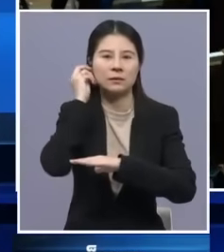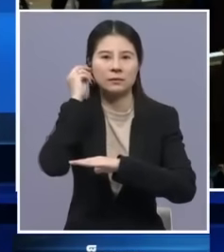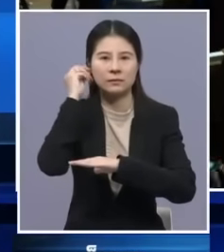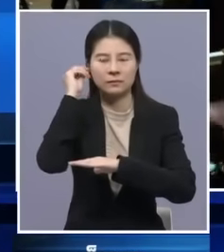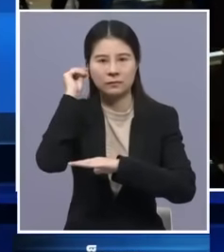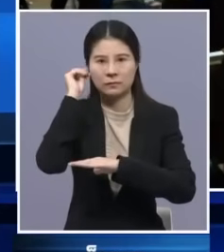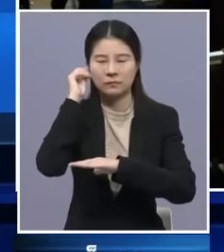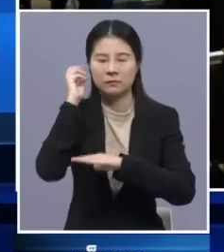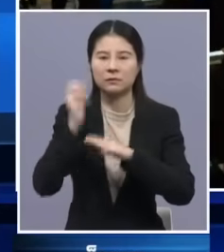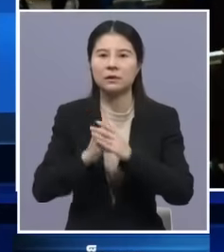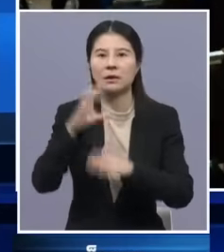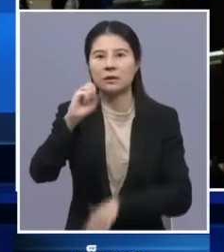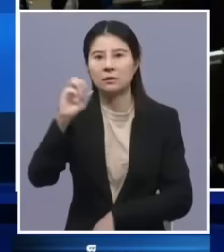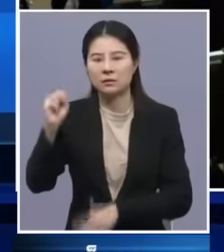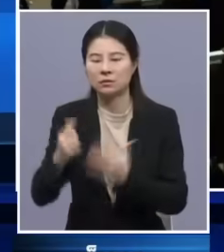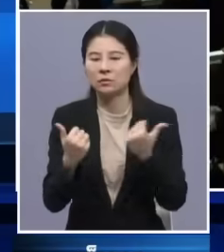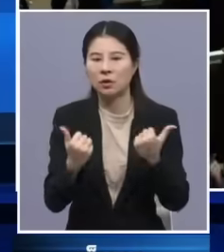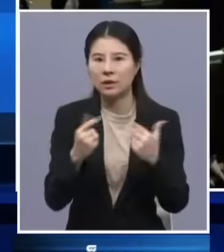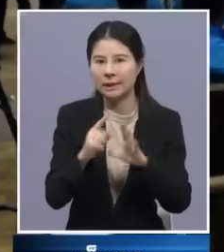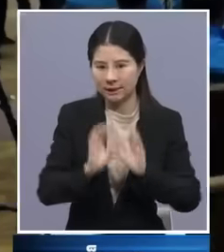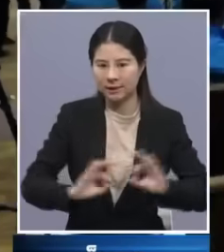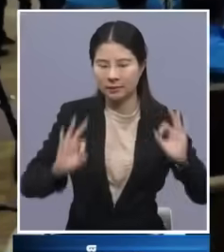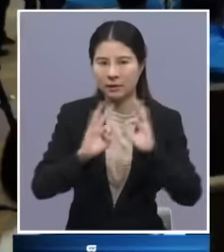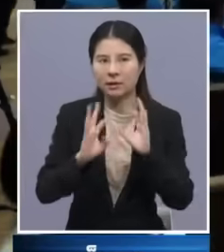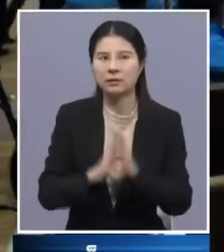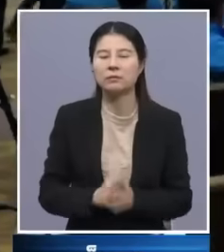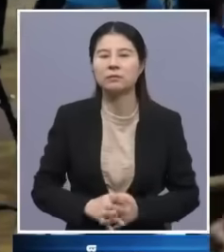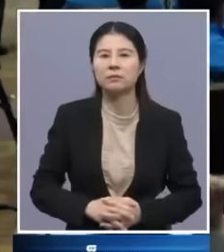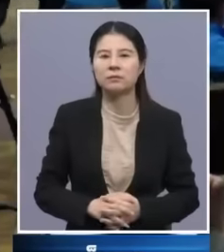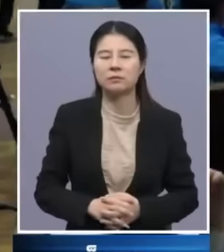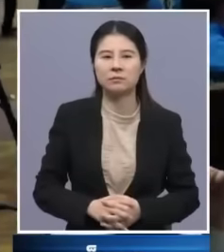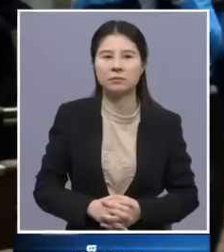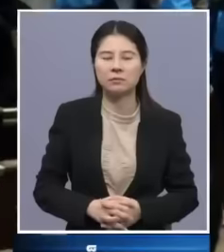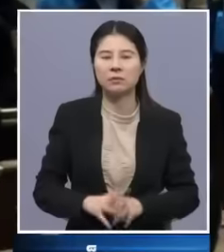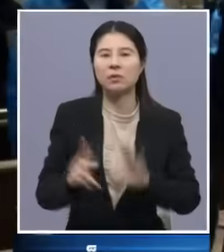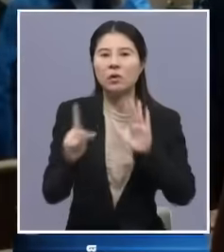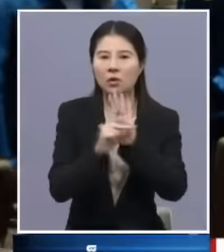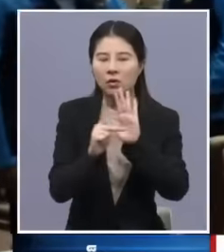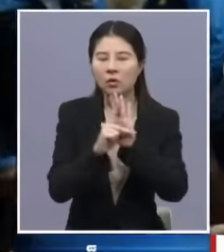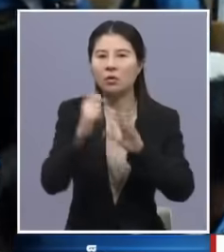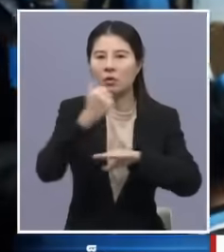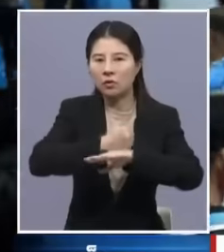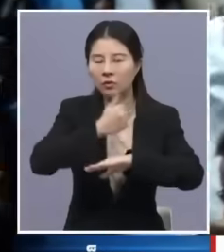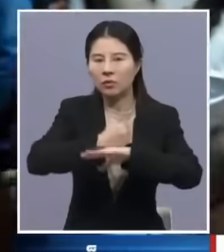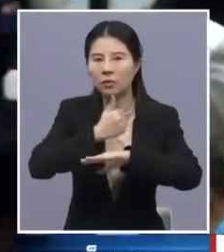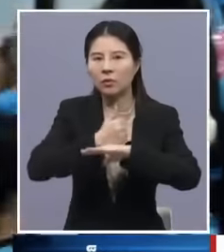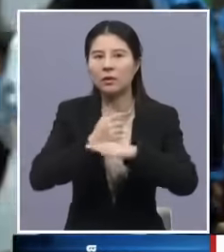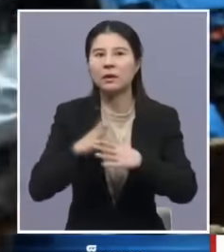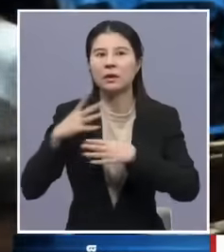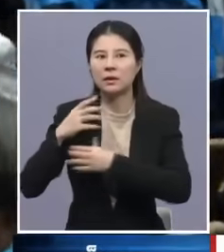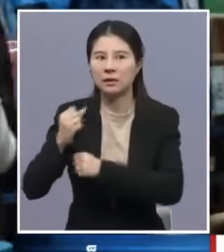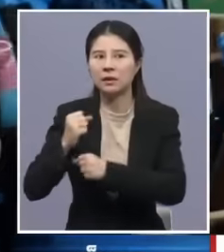าศัยเสียงส.ส.ชุดปัจจุบันเป็นสำคัญ ค่ะ ลองไปดูนะครับกติกาการโหวตหัวหน้าพักประชาธิปัตย์ต่างจาก